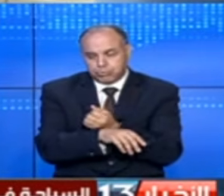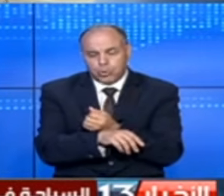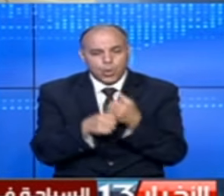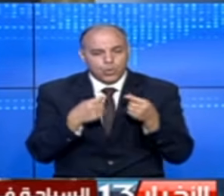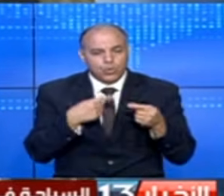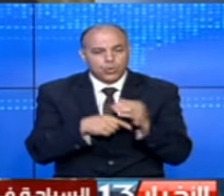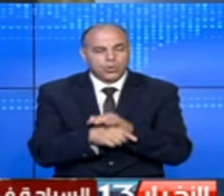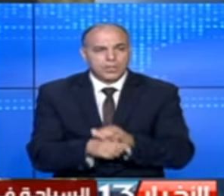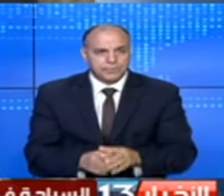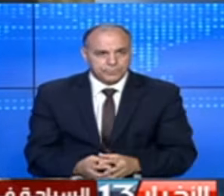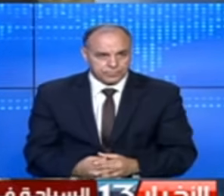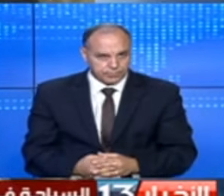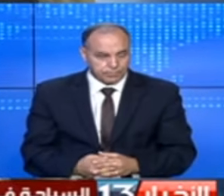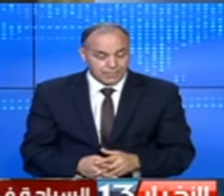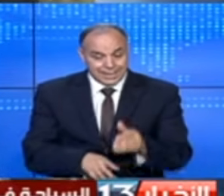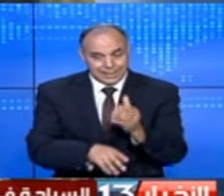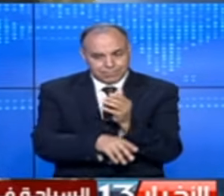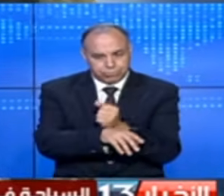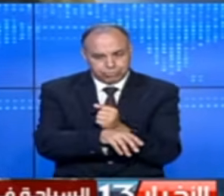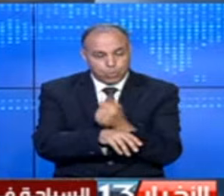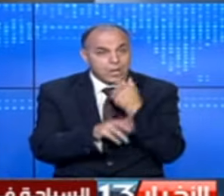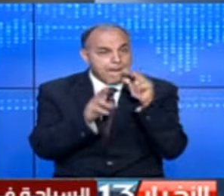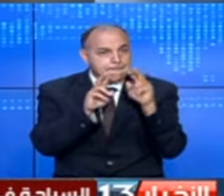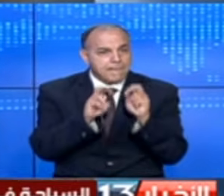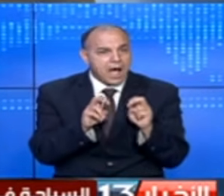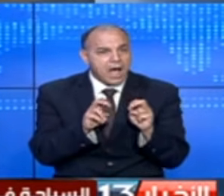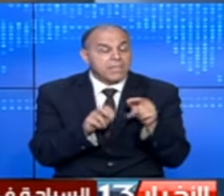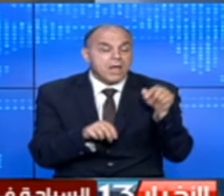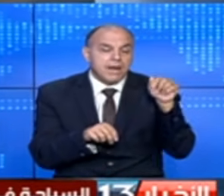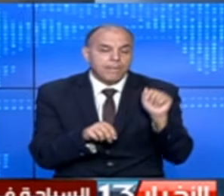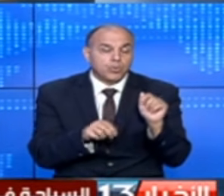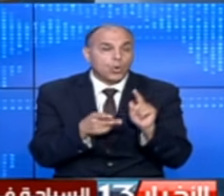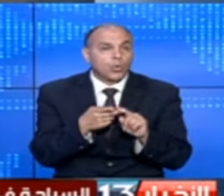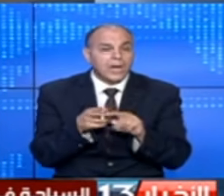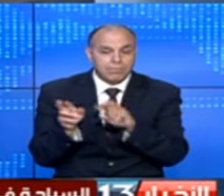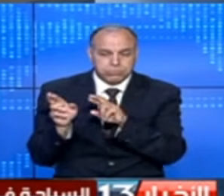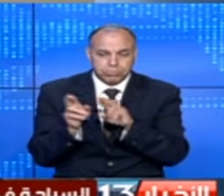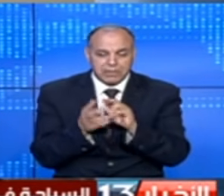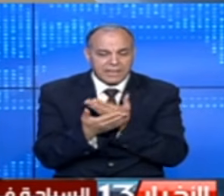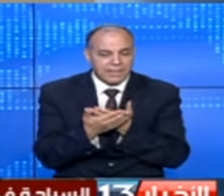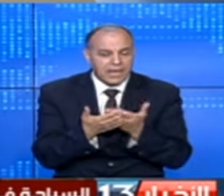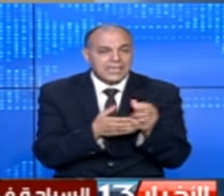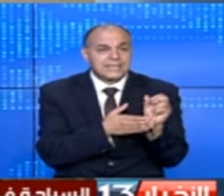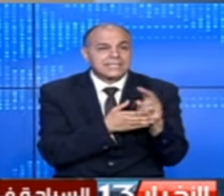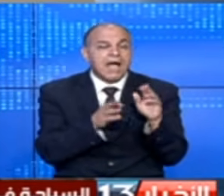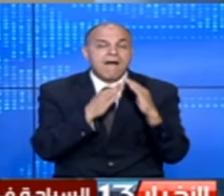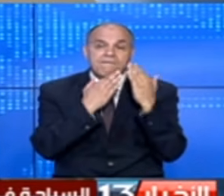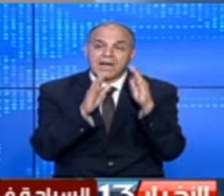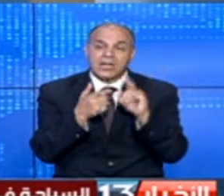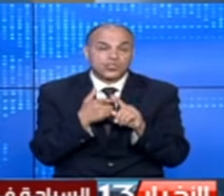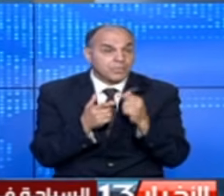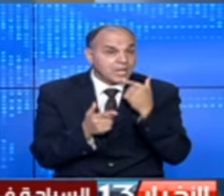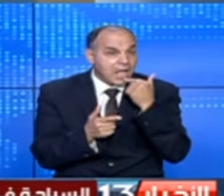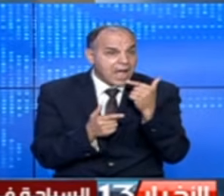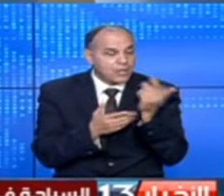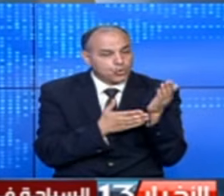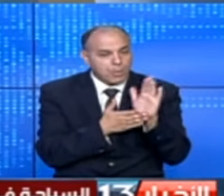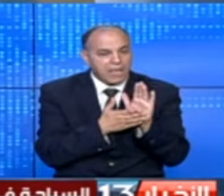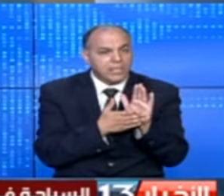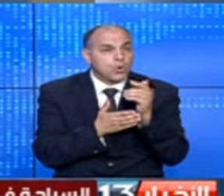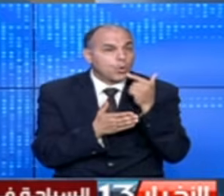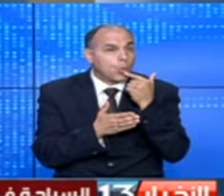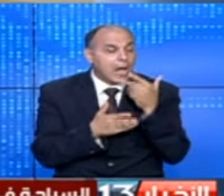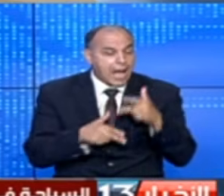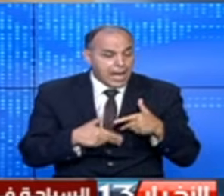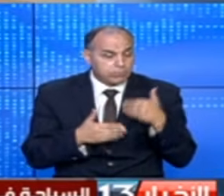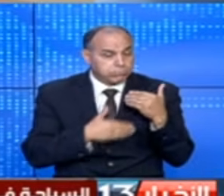فيروس كورونا. تطعيم ترى الدراسة أنه أمر حيوي لاستعادة الثقة في السياحة الخارجية التي تمثل شريان